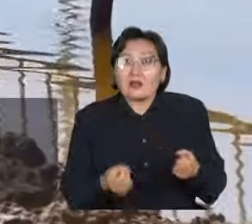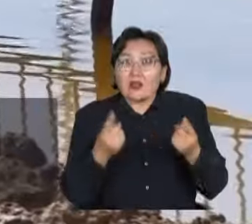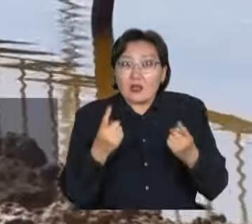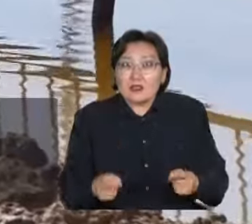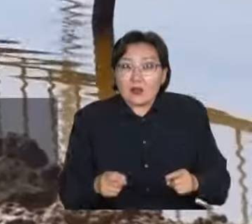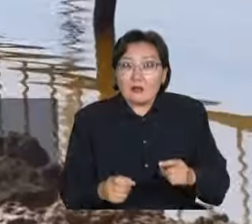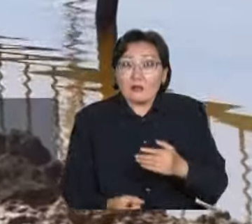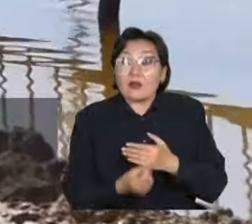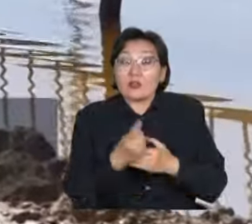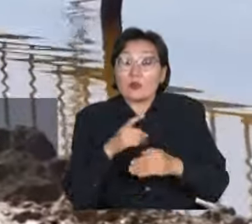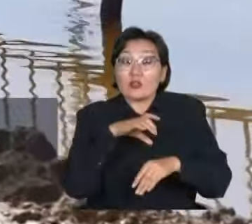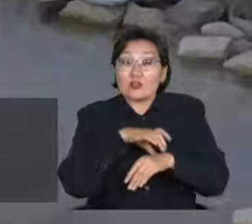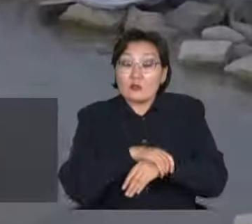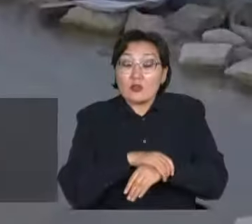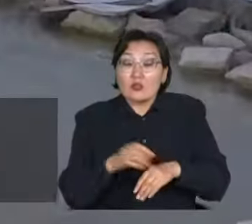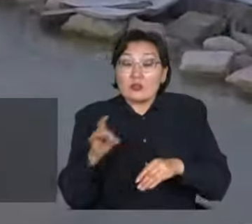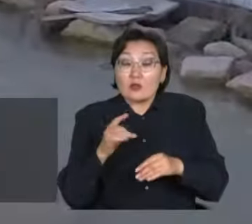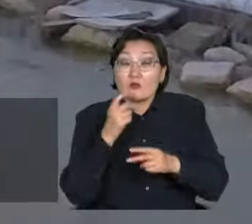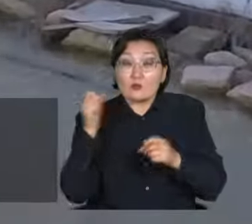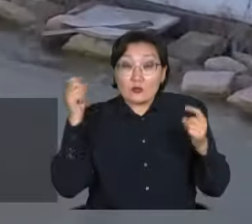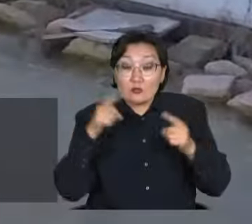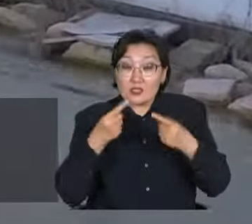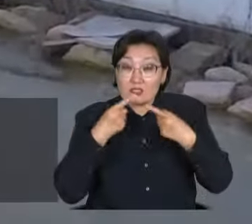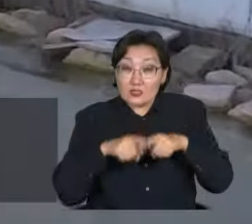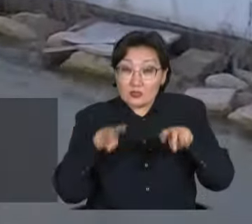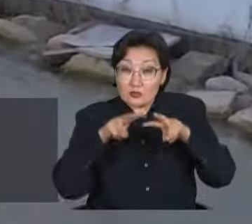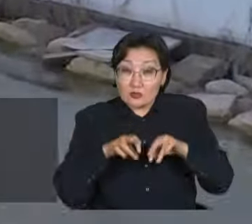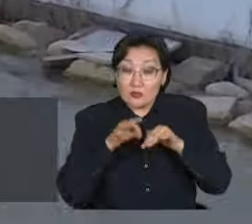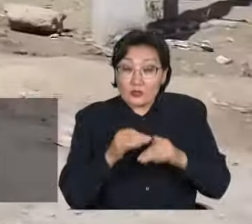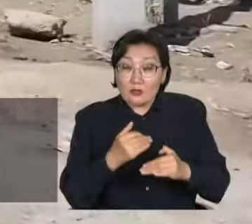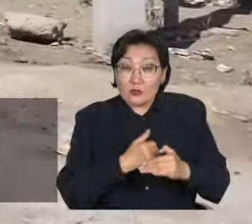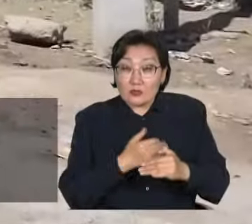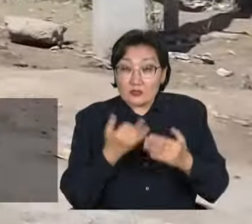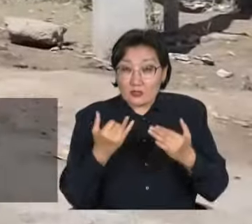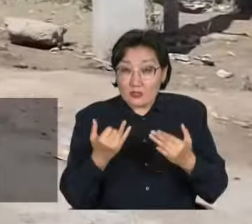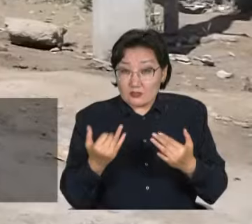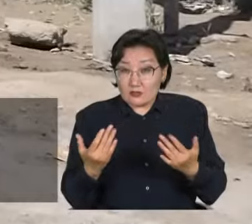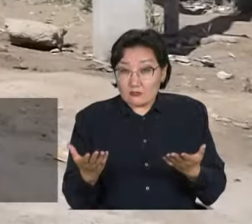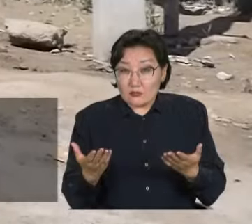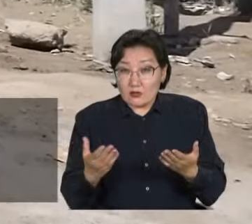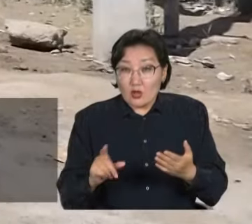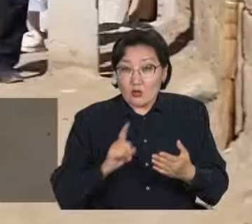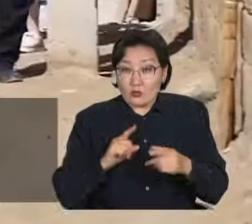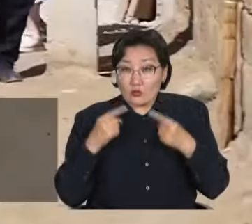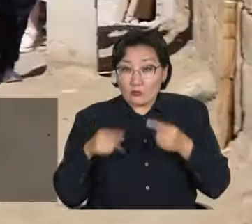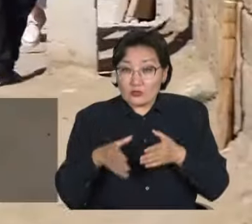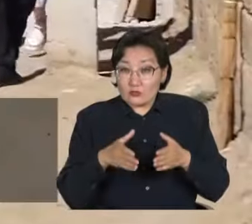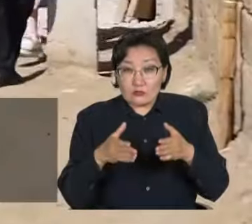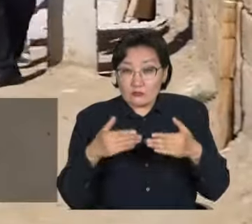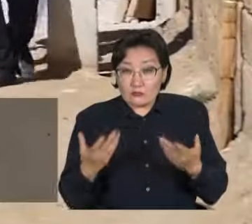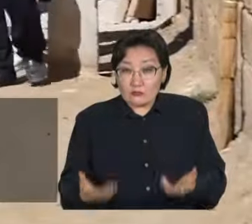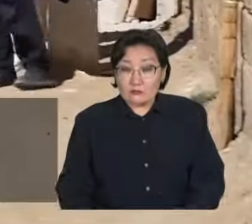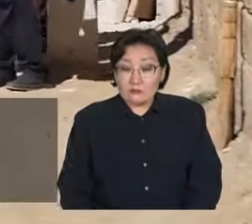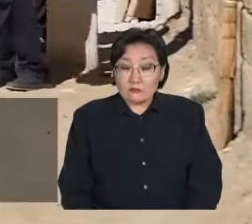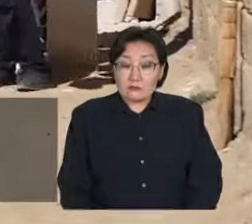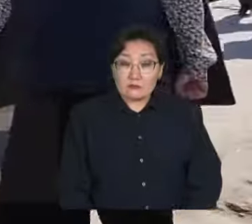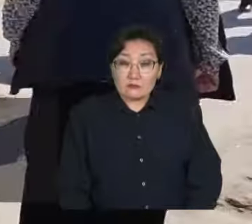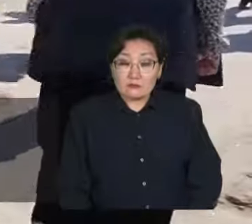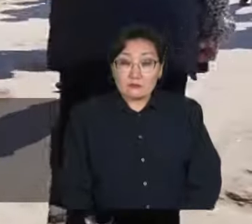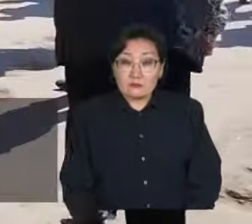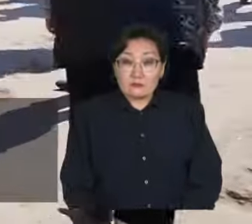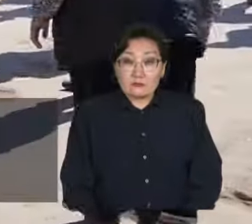көлемін білу үшін техникалық зерттеу жүргізбек. Азаматтардың әзірге артар үміті осы ғана. Фариза Өтесбай, Мұқағали Нұрдәулет, Алматы